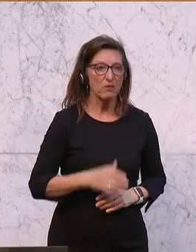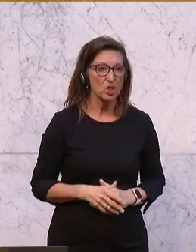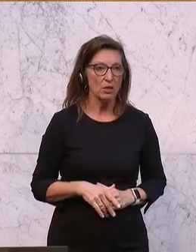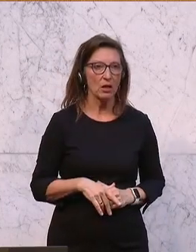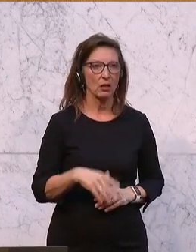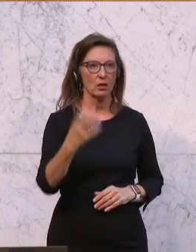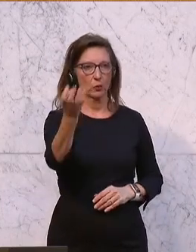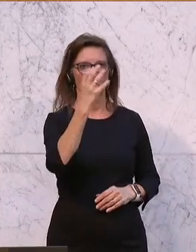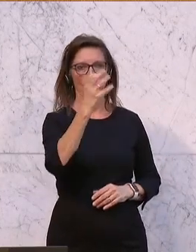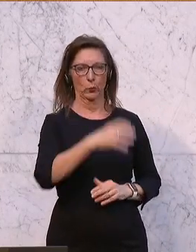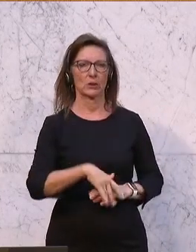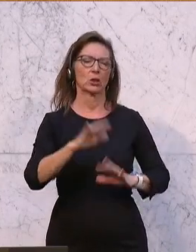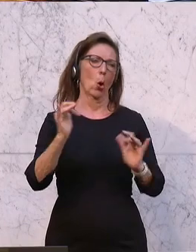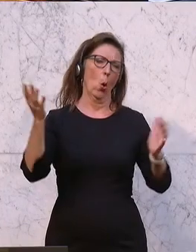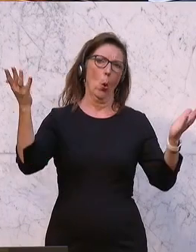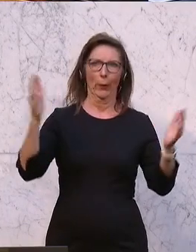Herr Oja, weil Sie es nicht gesehen haben. Ja,